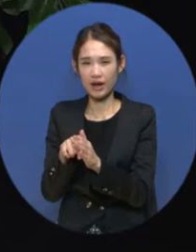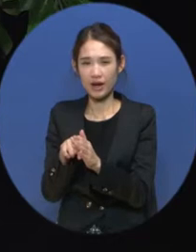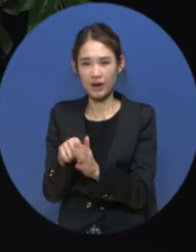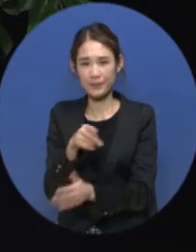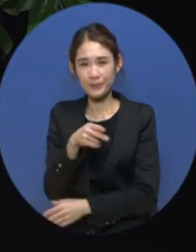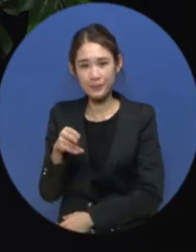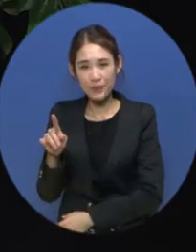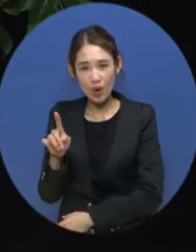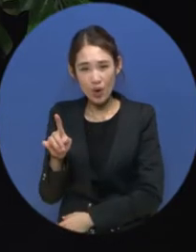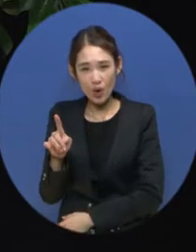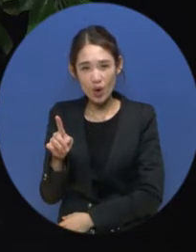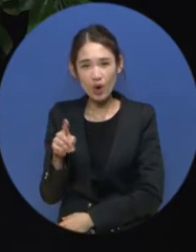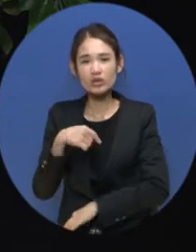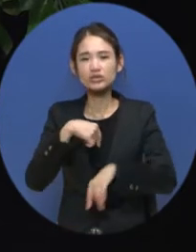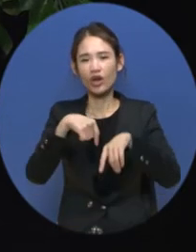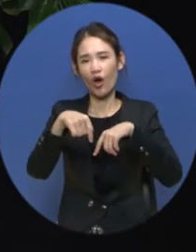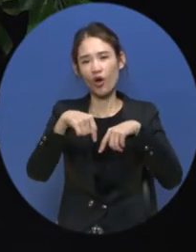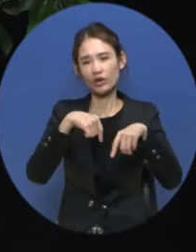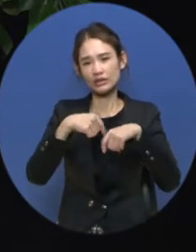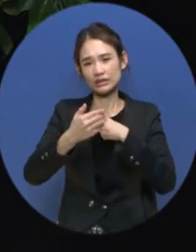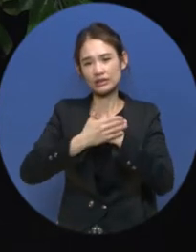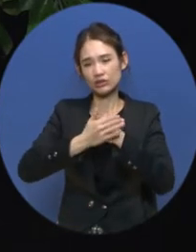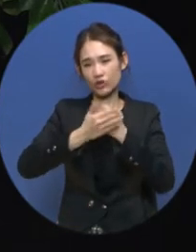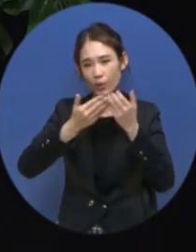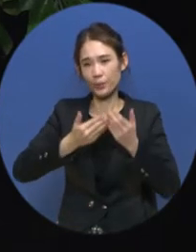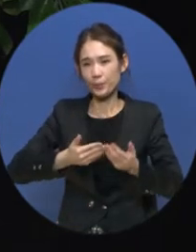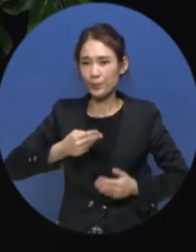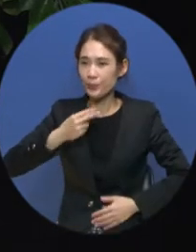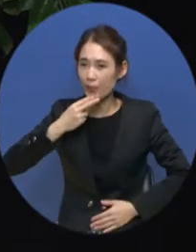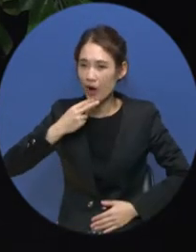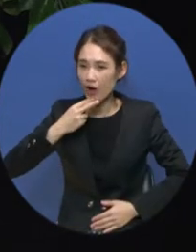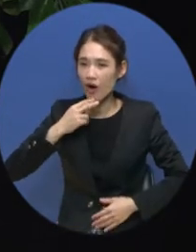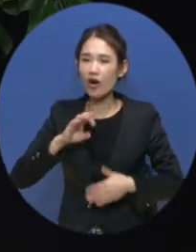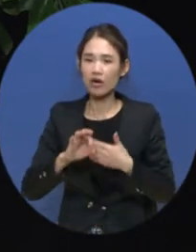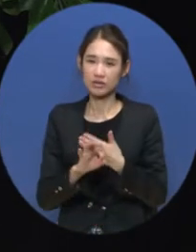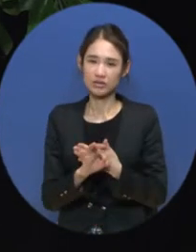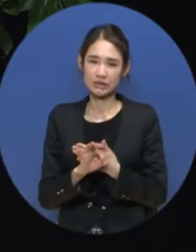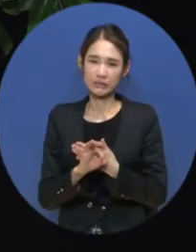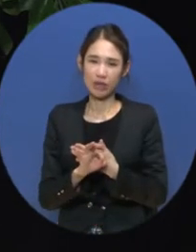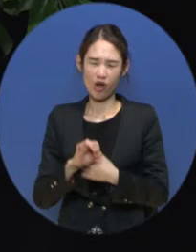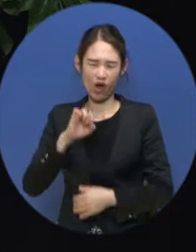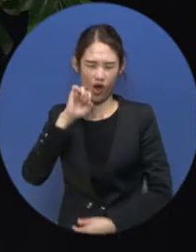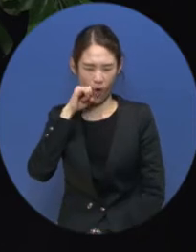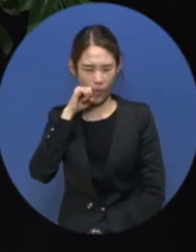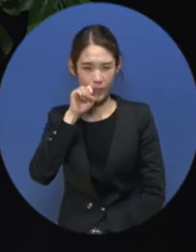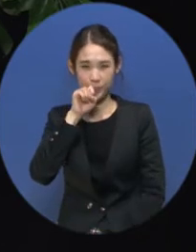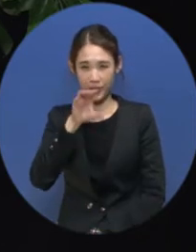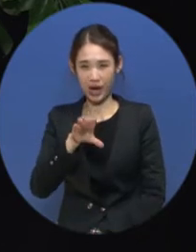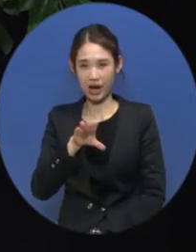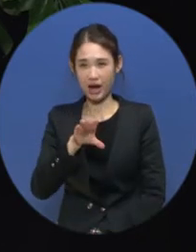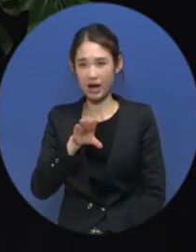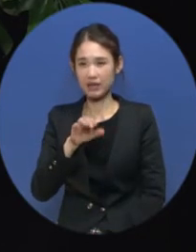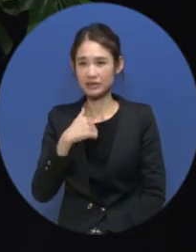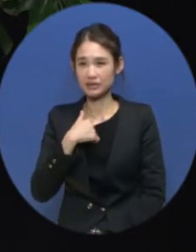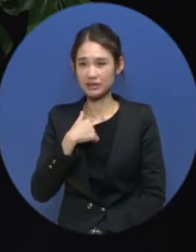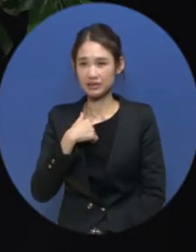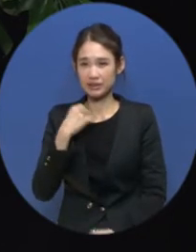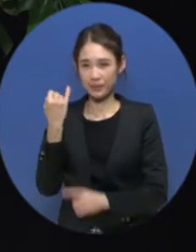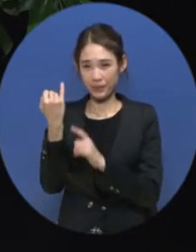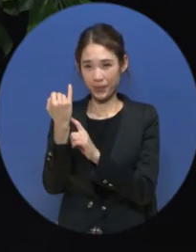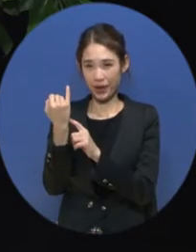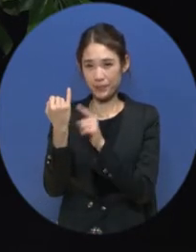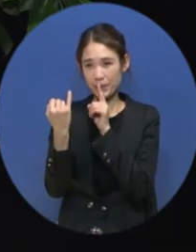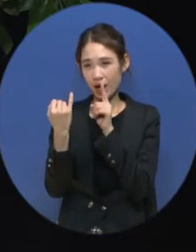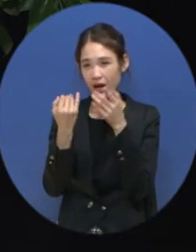것들의 어떤 그 정책적인 지원이 있지 않으면 어렵다. 지금 이제 우리 박 회장님이